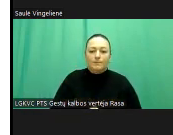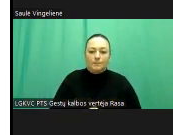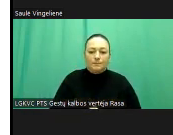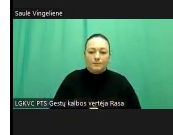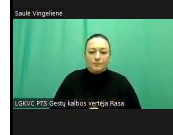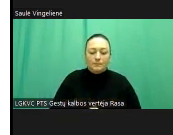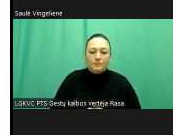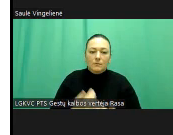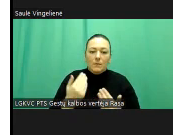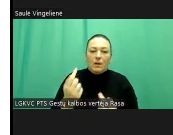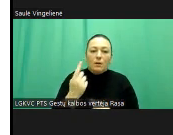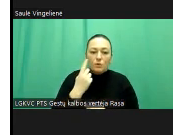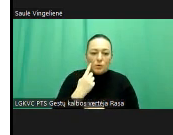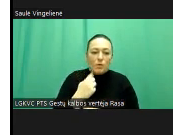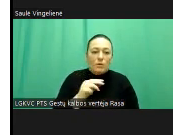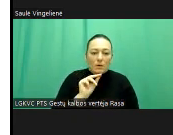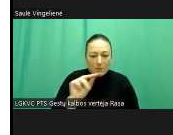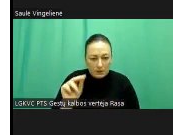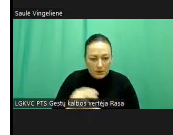Ar jūs turite pasakyti taip?